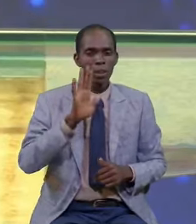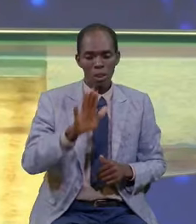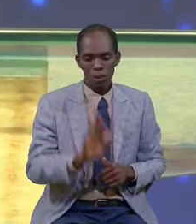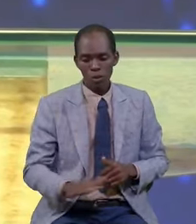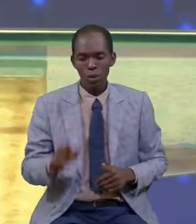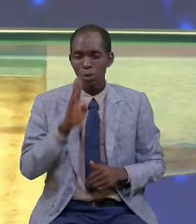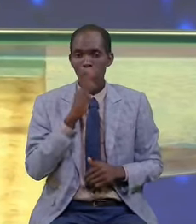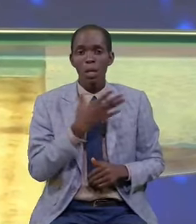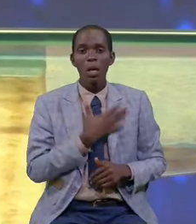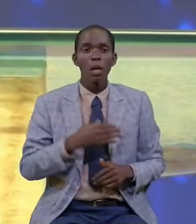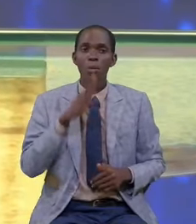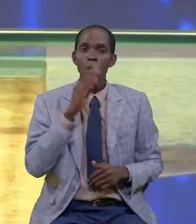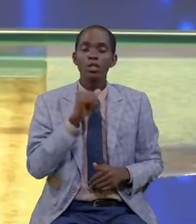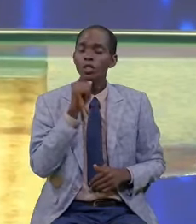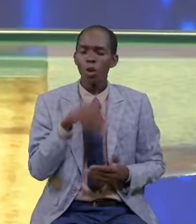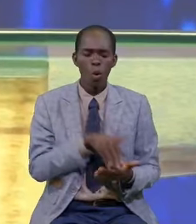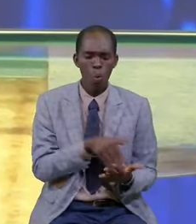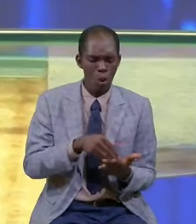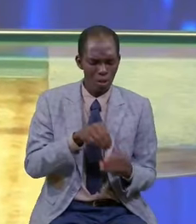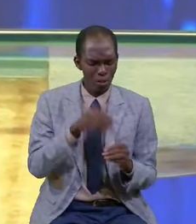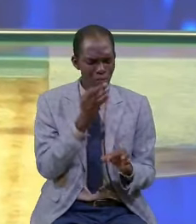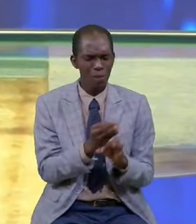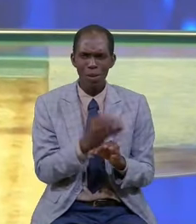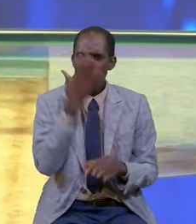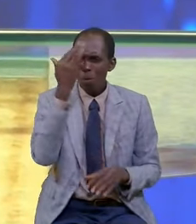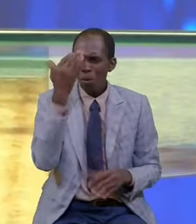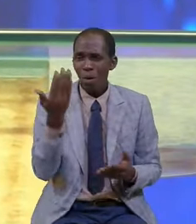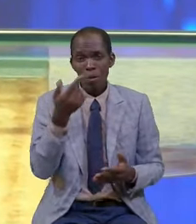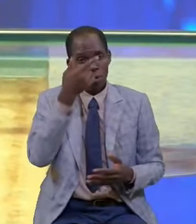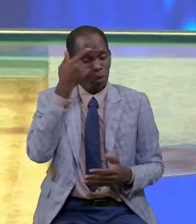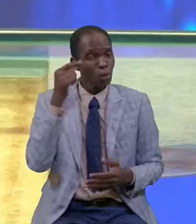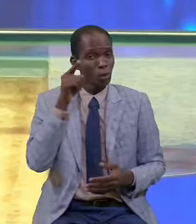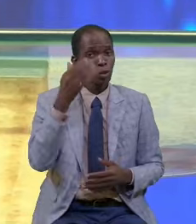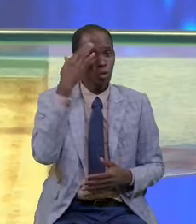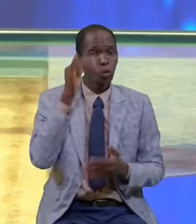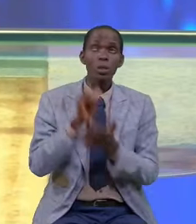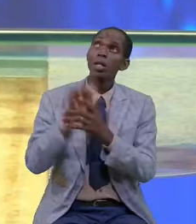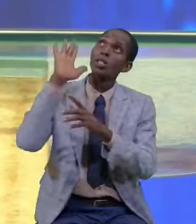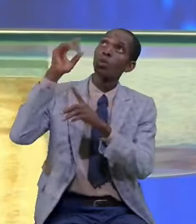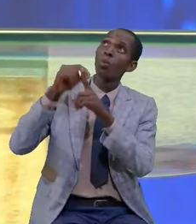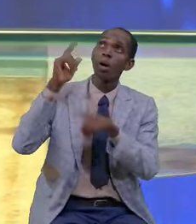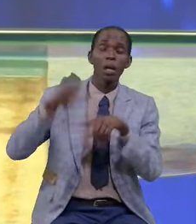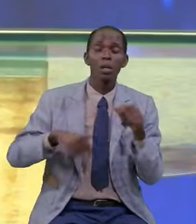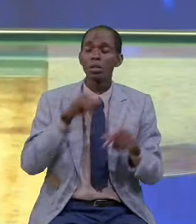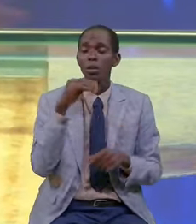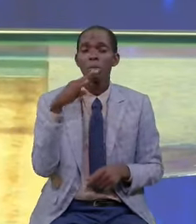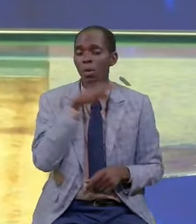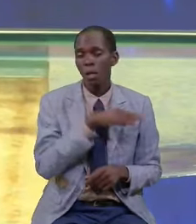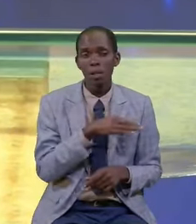faiblit dans la foi. Pourquoi? Oui, parce qu'il savait que le Dieu Tout-Puissant ne peut mentir. Et ça faiblit dans la foi.